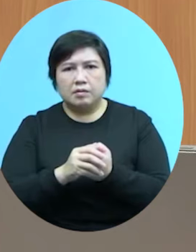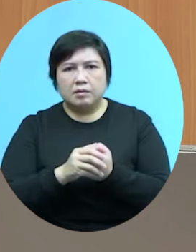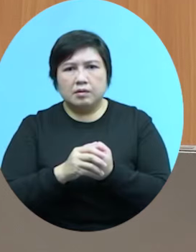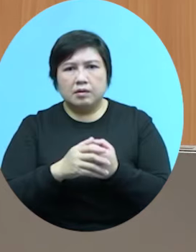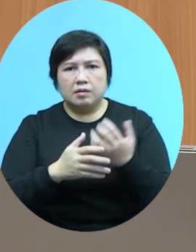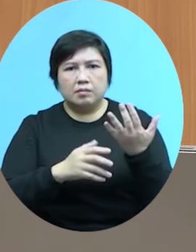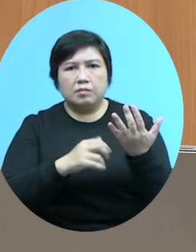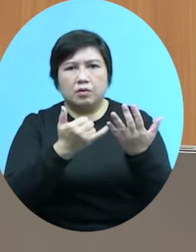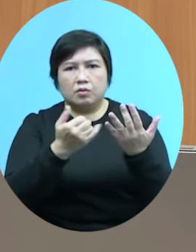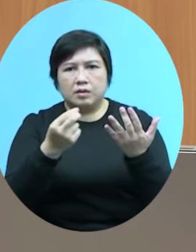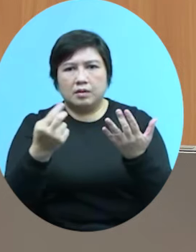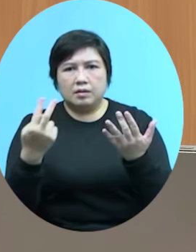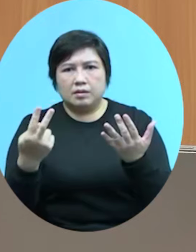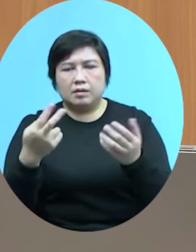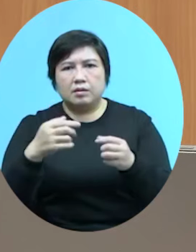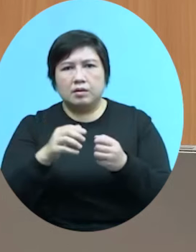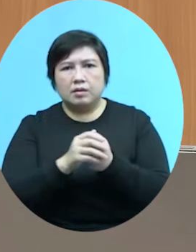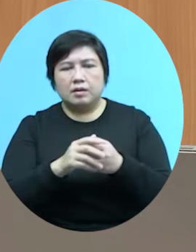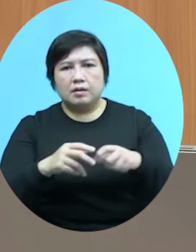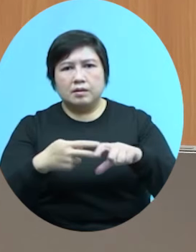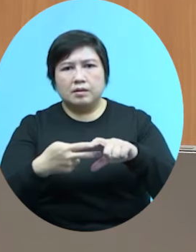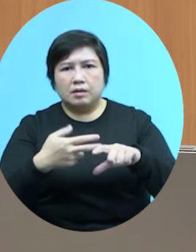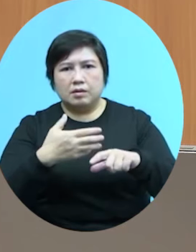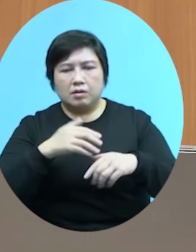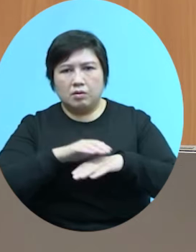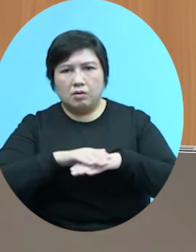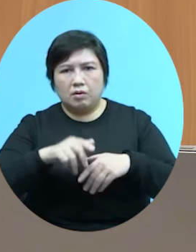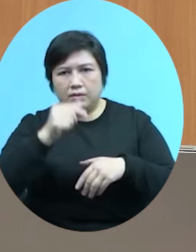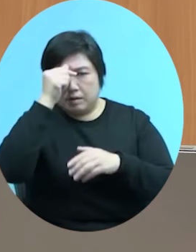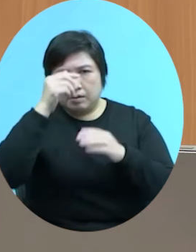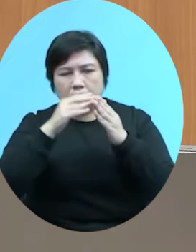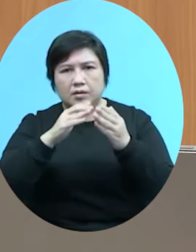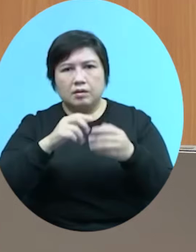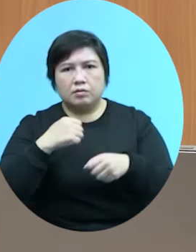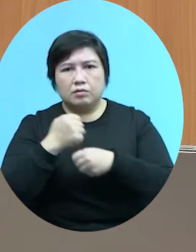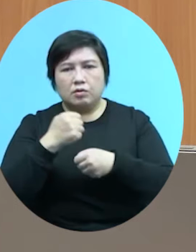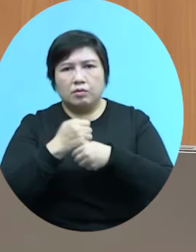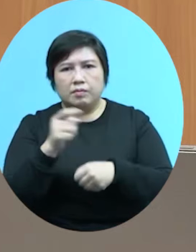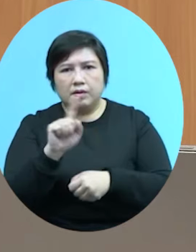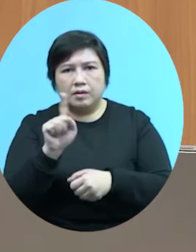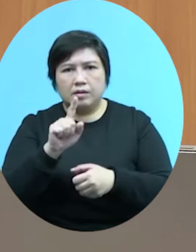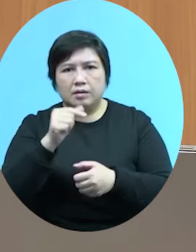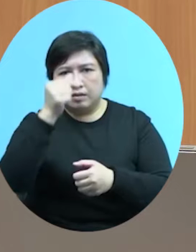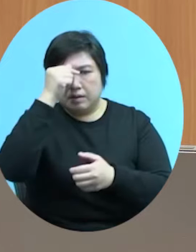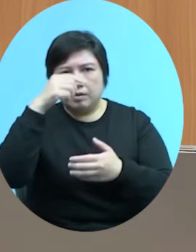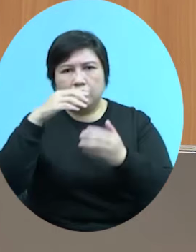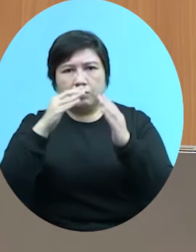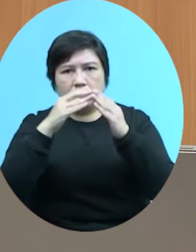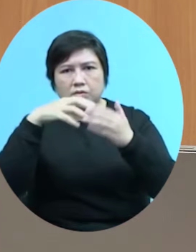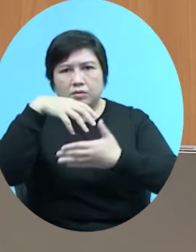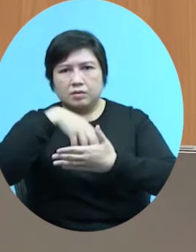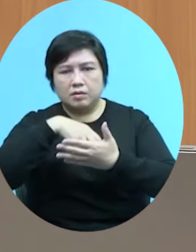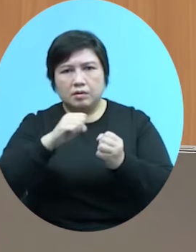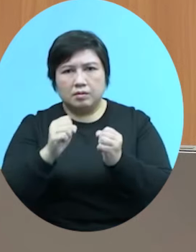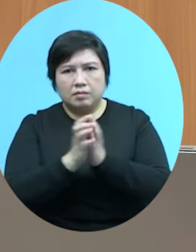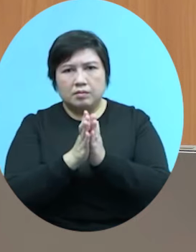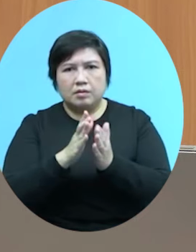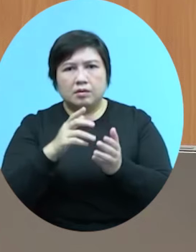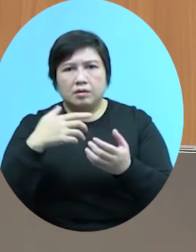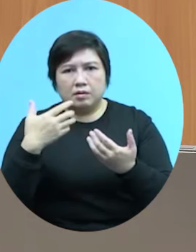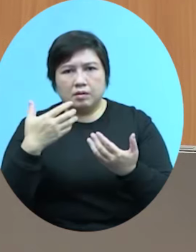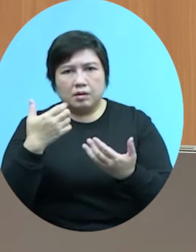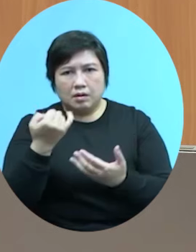五六七二個個案是人安醫院的其實他在做什麼職位是不是醫院內部確診感染然後